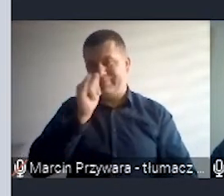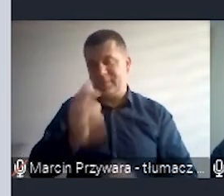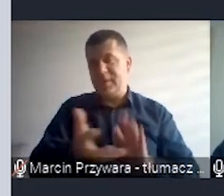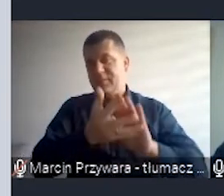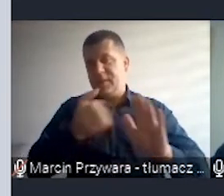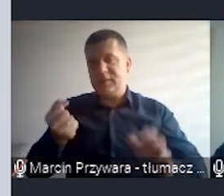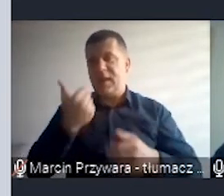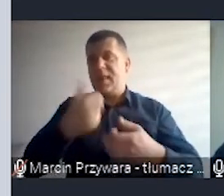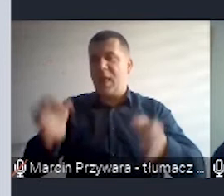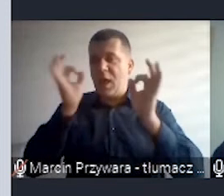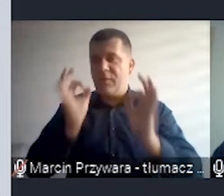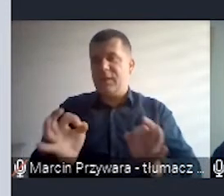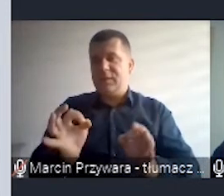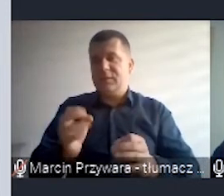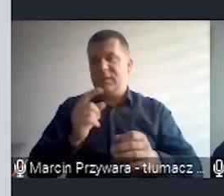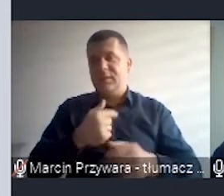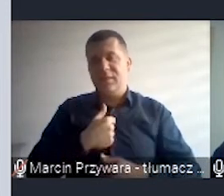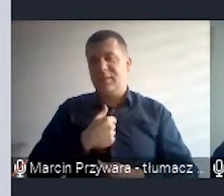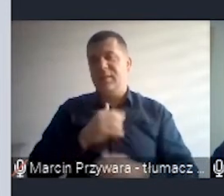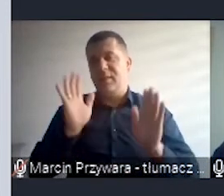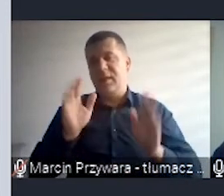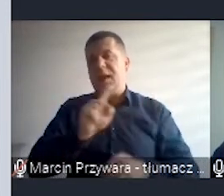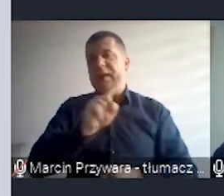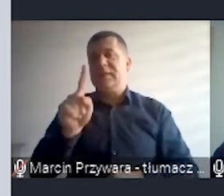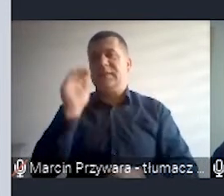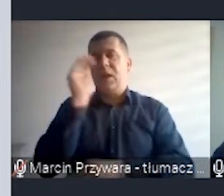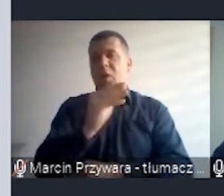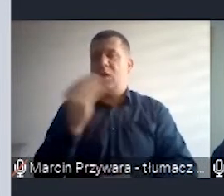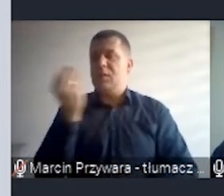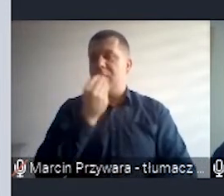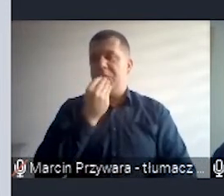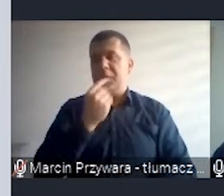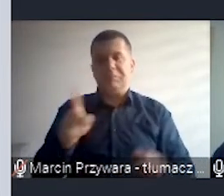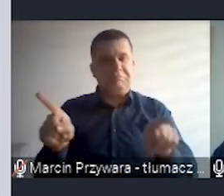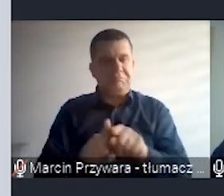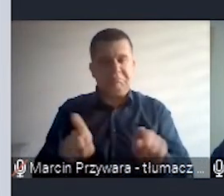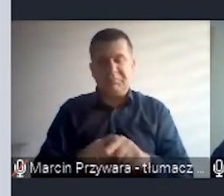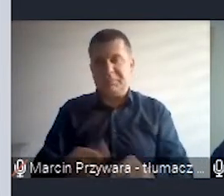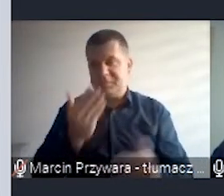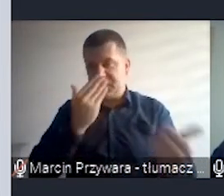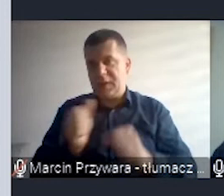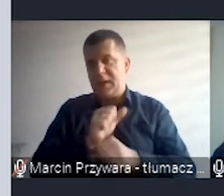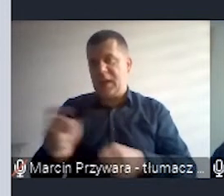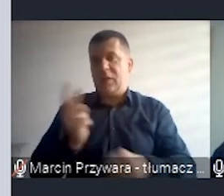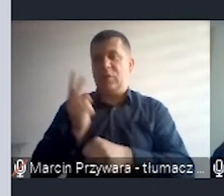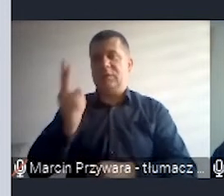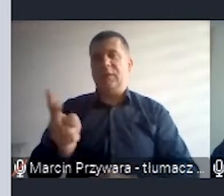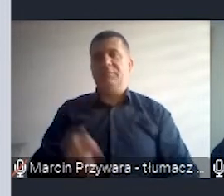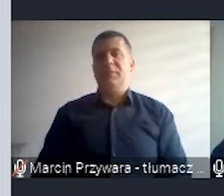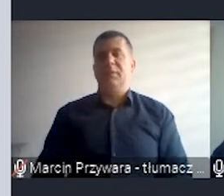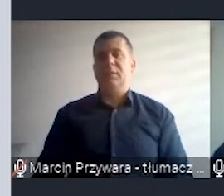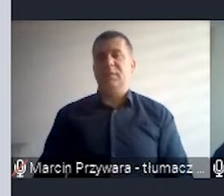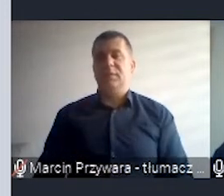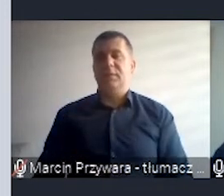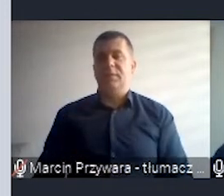wyciągnąć nieoficjalnymi kanałami, a zachodniopomorska jest niemal identyczna i dostępna.